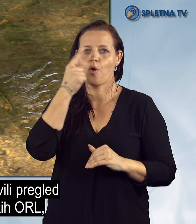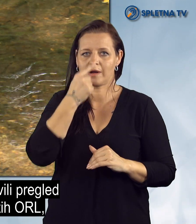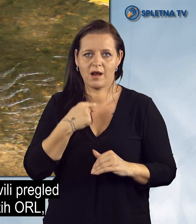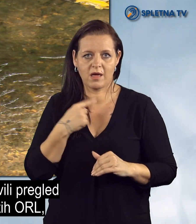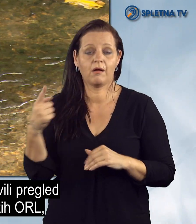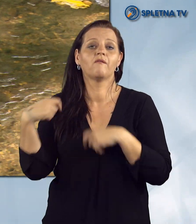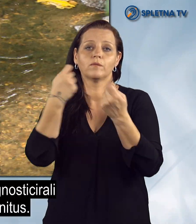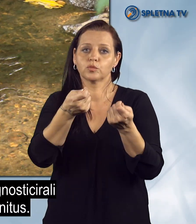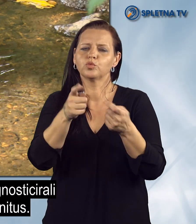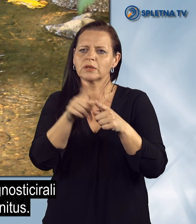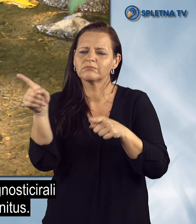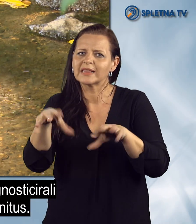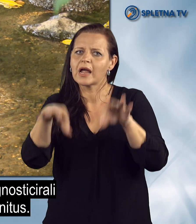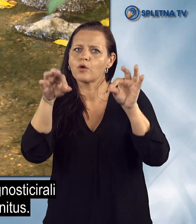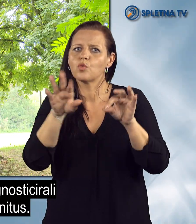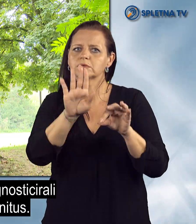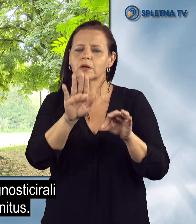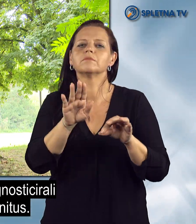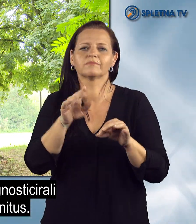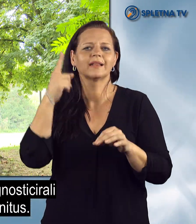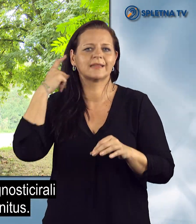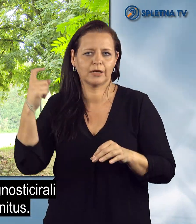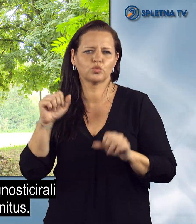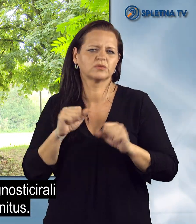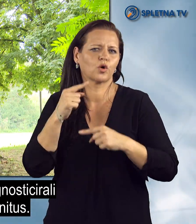diagnosticirali kronični tinitus.